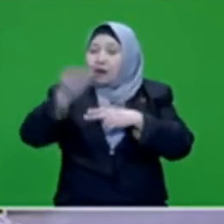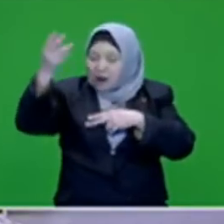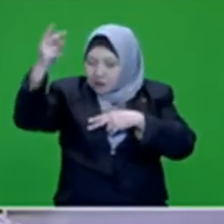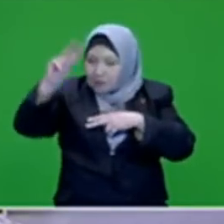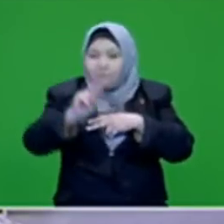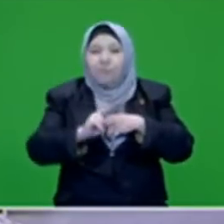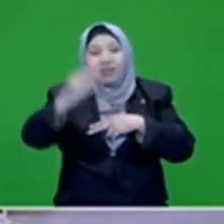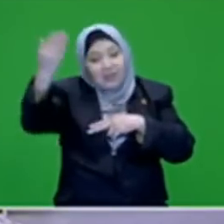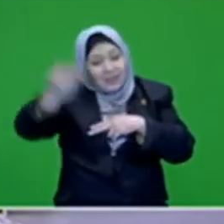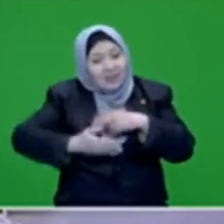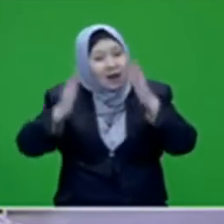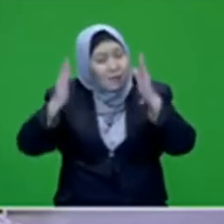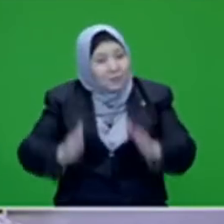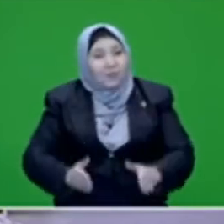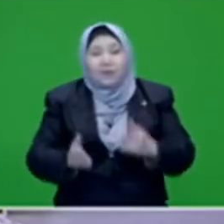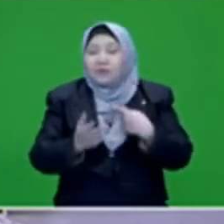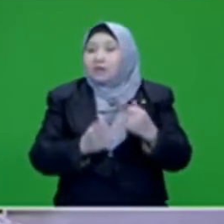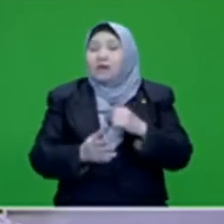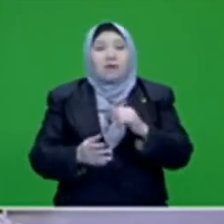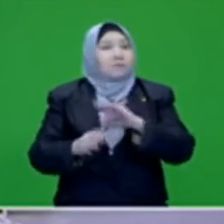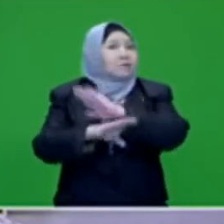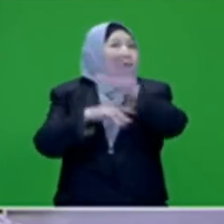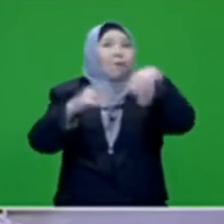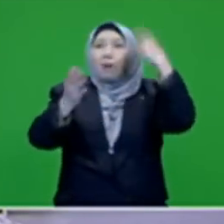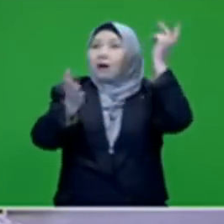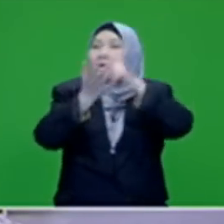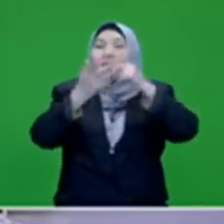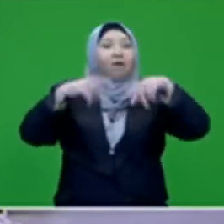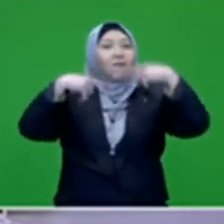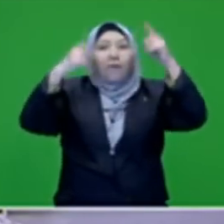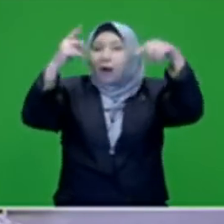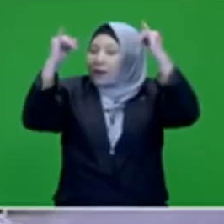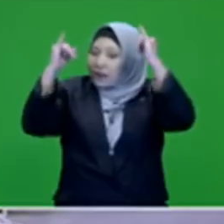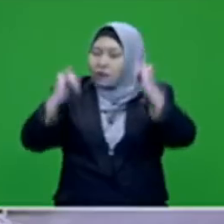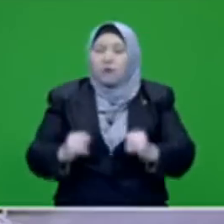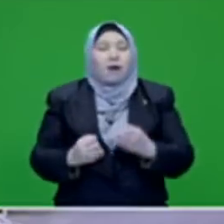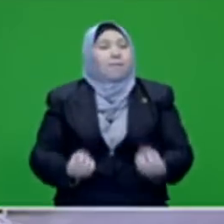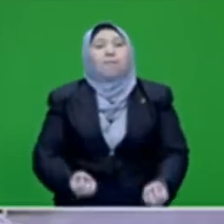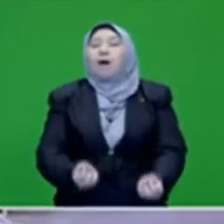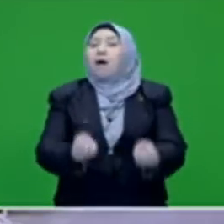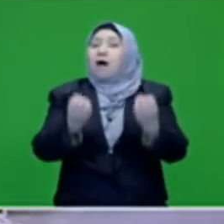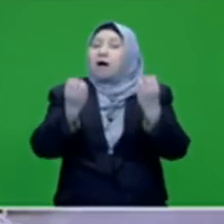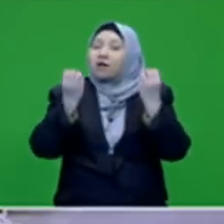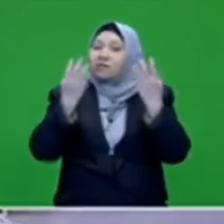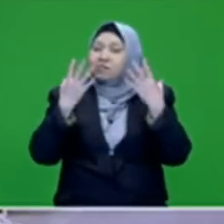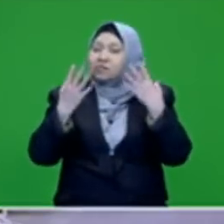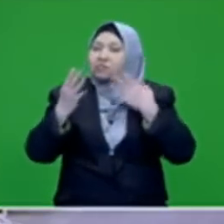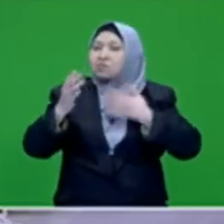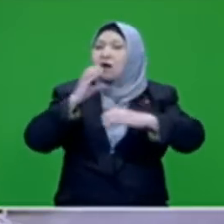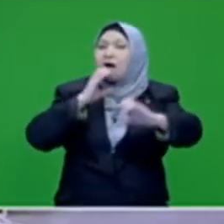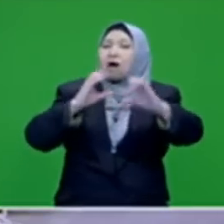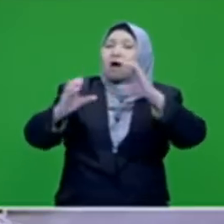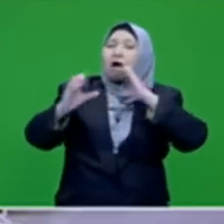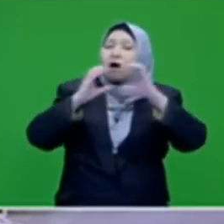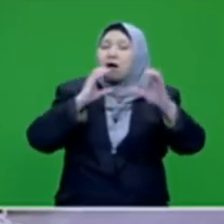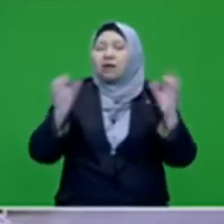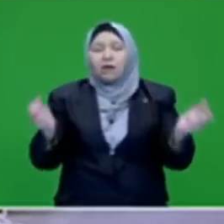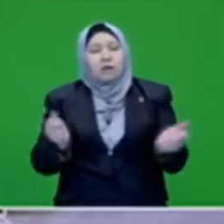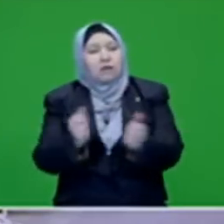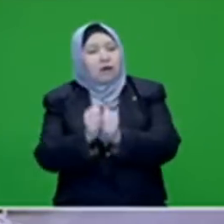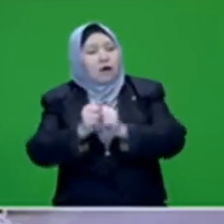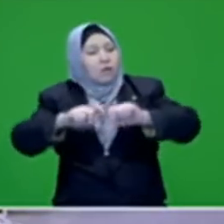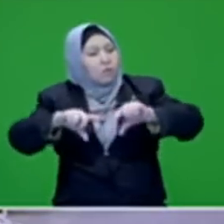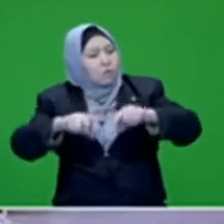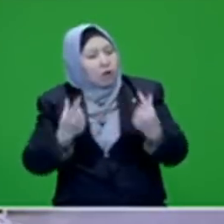yang betul. Tidak asing lagi betul, di negara Ustaz. Ini, seorang individu yang banyak berinteraksi dengan Al-Quran, dengan